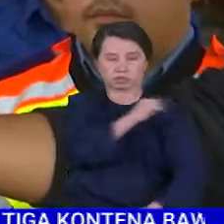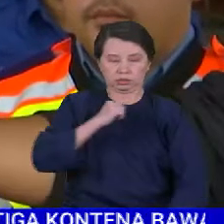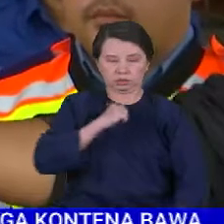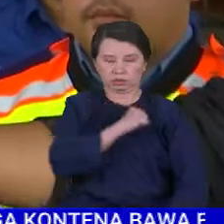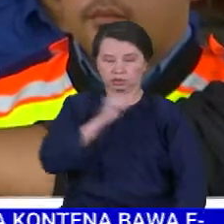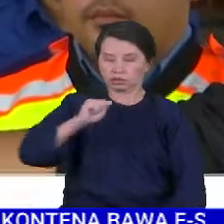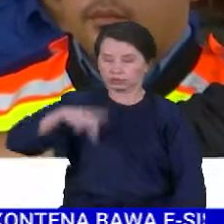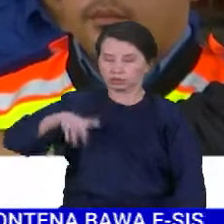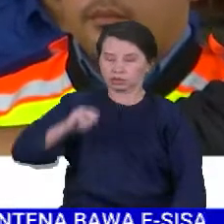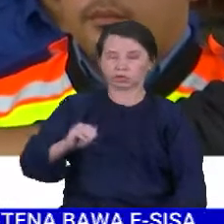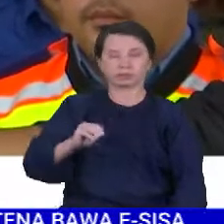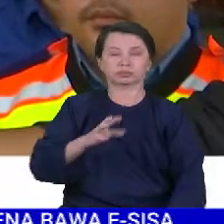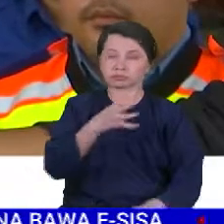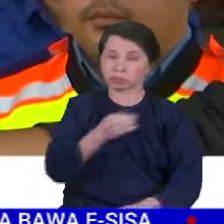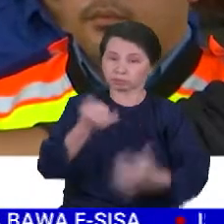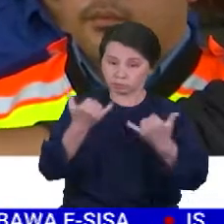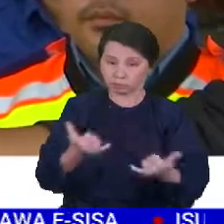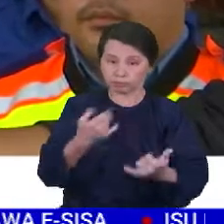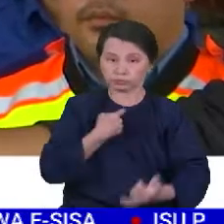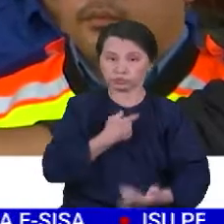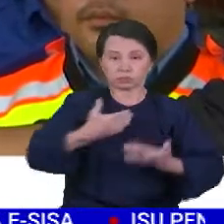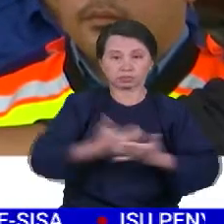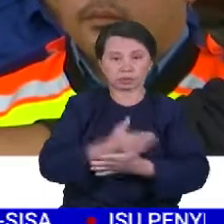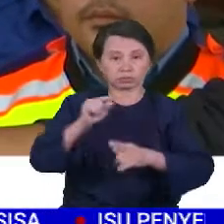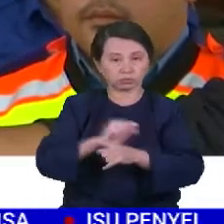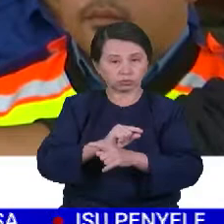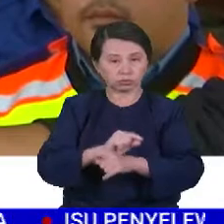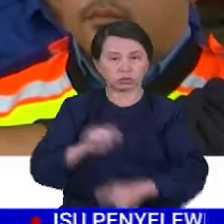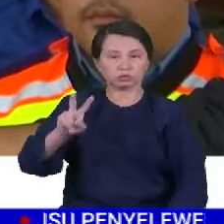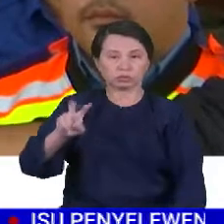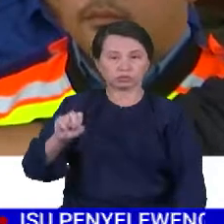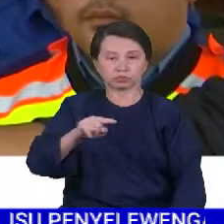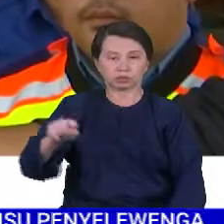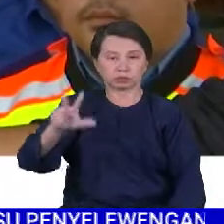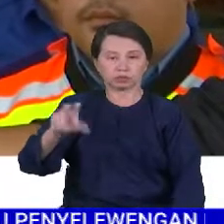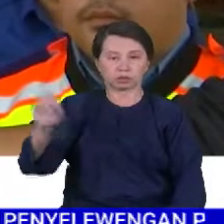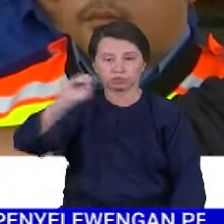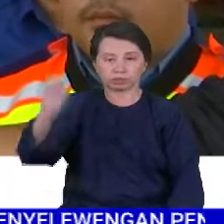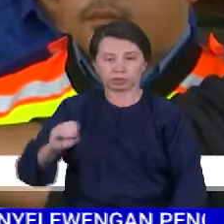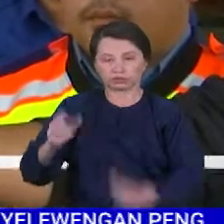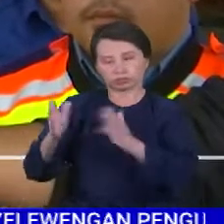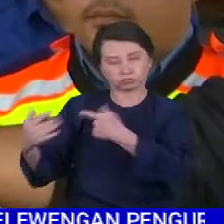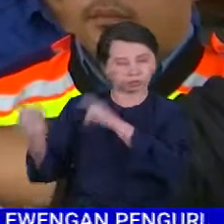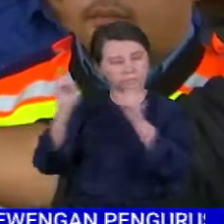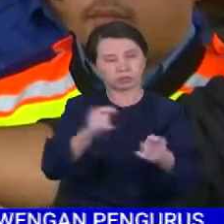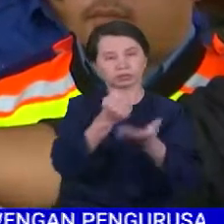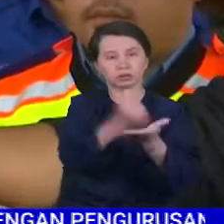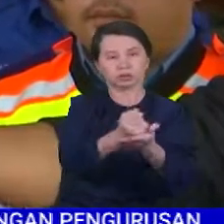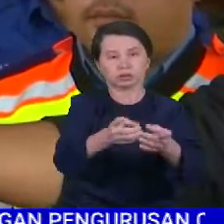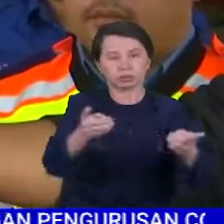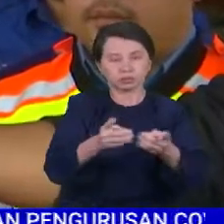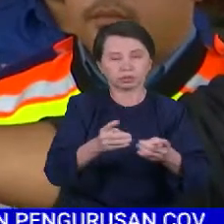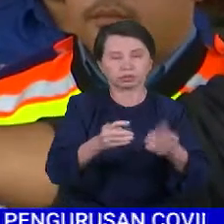anggota IPM itu sendiri dan sekarang ini kita baru menggunakan lebih kurang dalam 20 ke 30 pratus daripada jumlah itu yang melibatkan